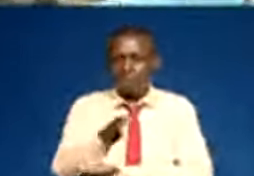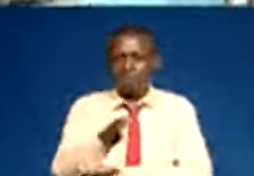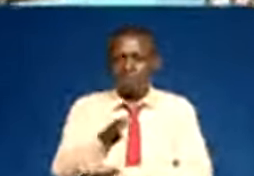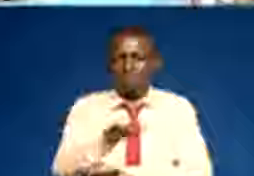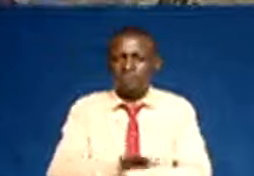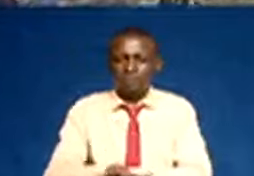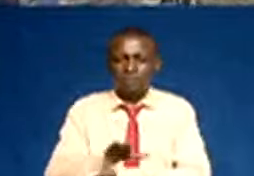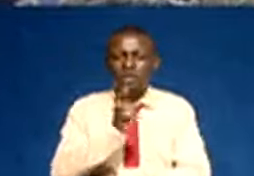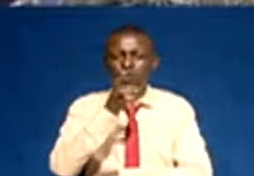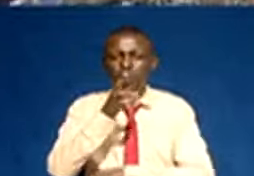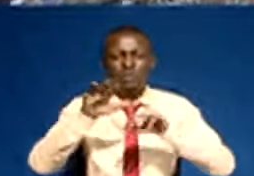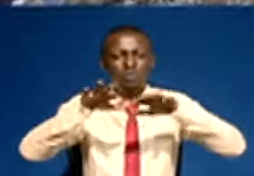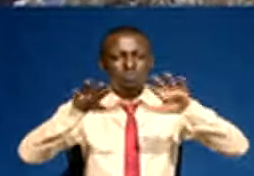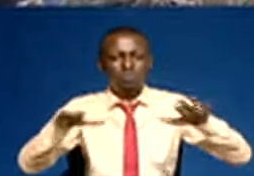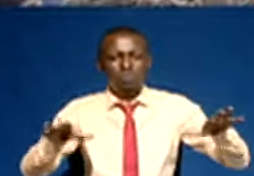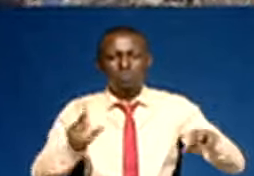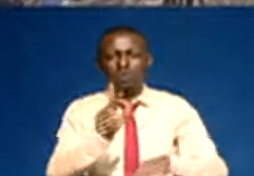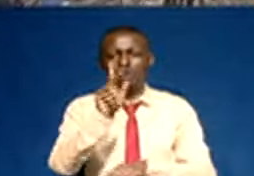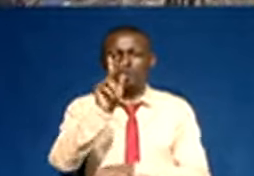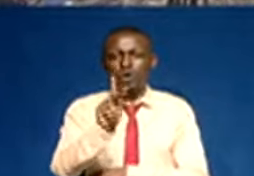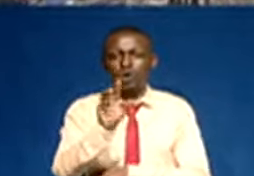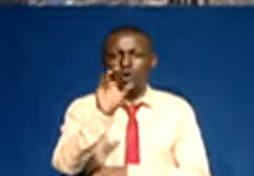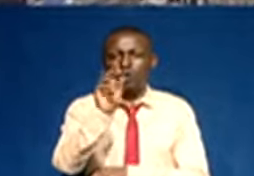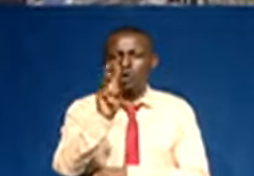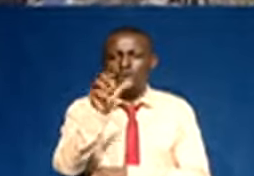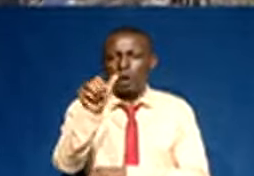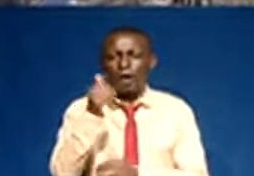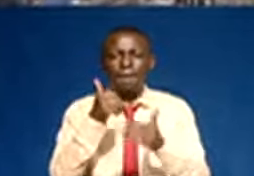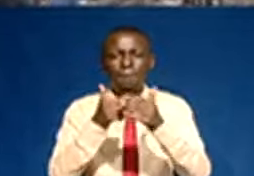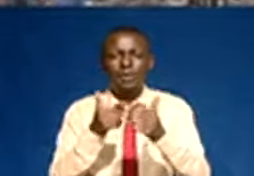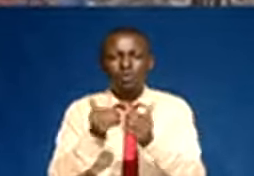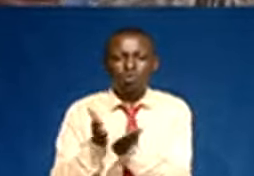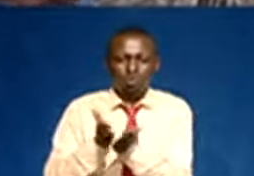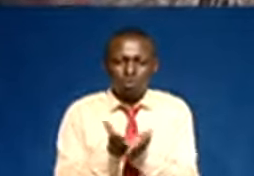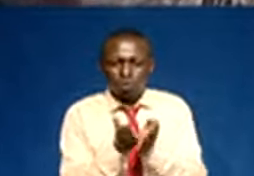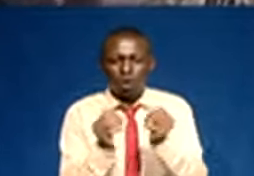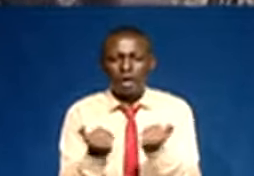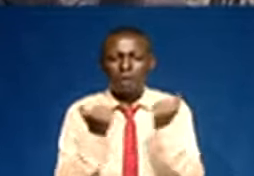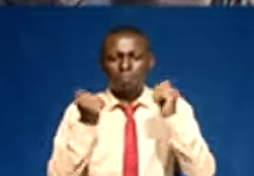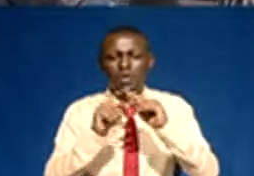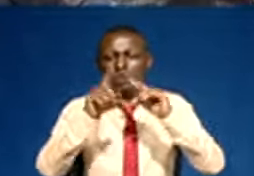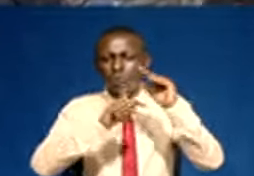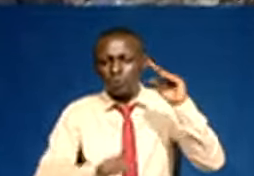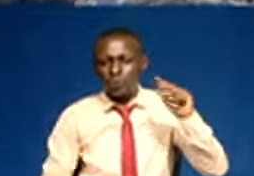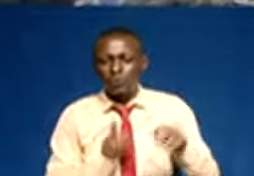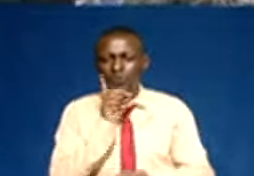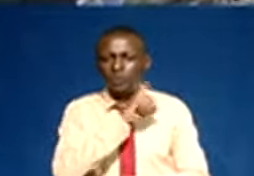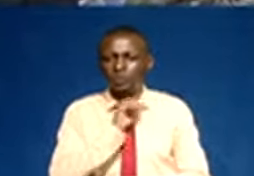kisiwani Kokwa kabla ya boti walimokuwa kuzama. Maria Nyambura, runinga ya Citizen.